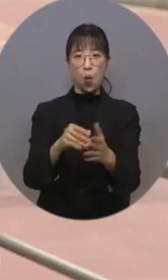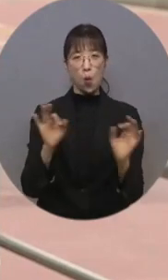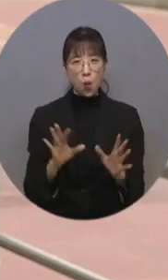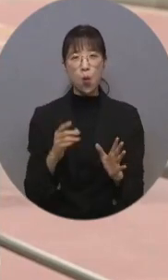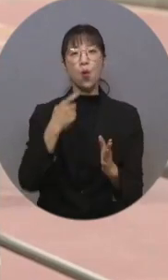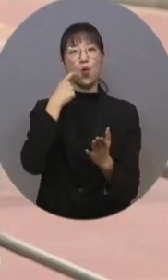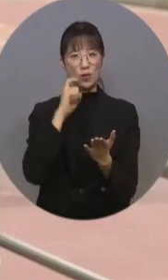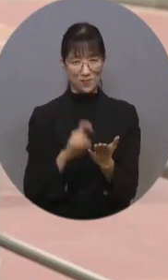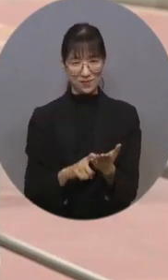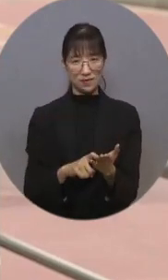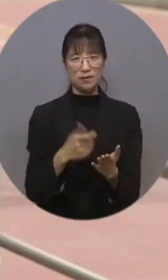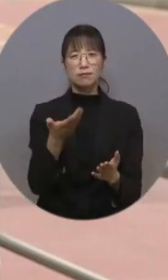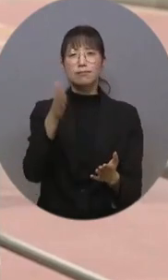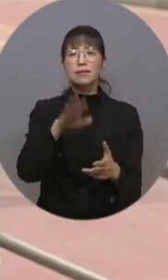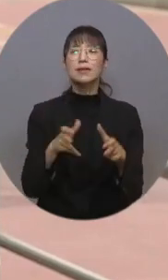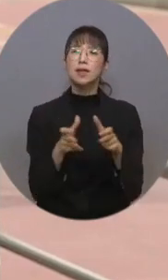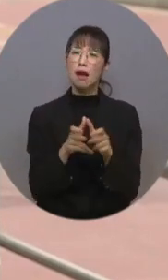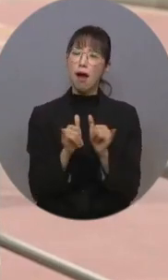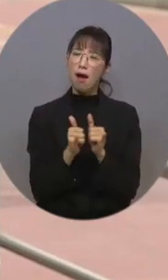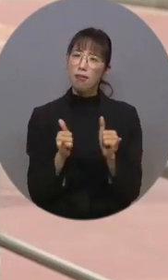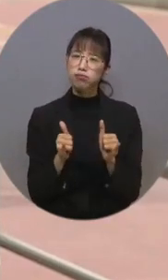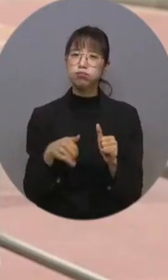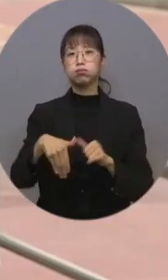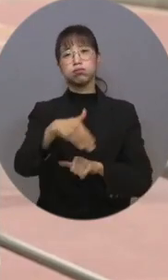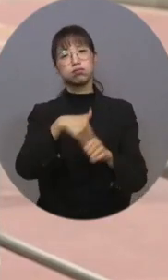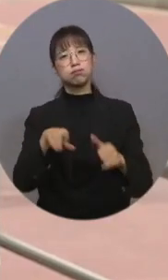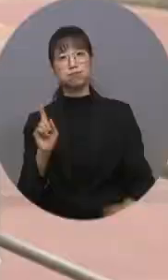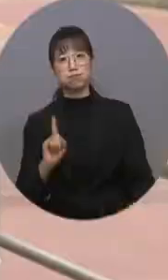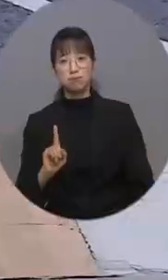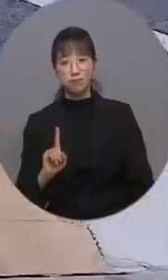있습니다. 하지만 장애인의 경우는 어떨까요?